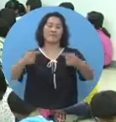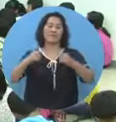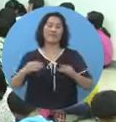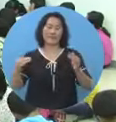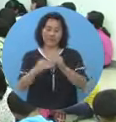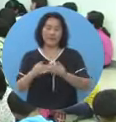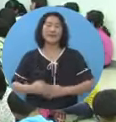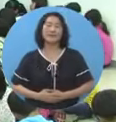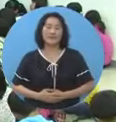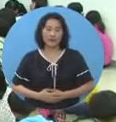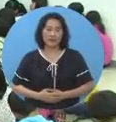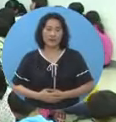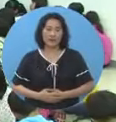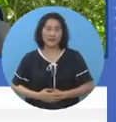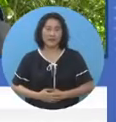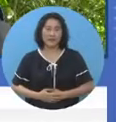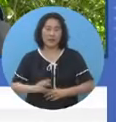2,400여 명이 참여했습니다.